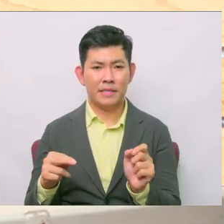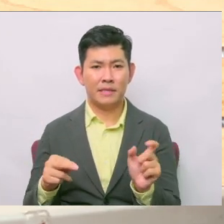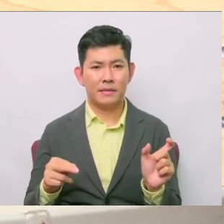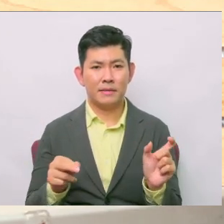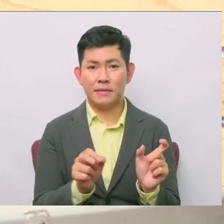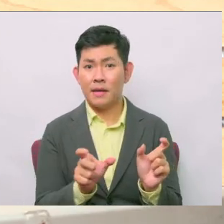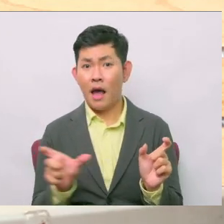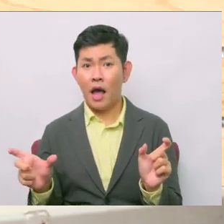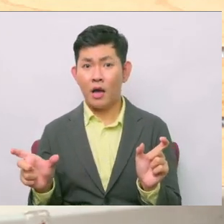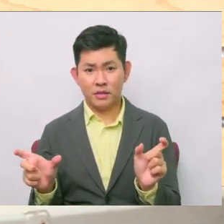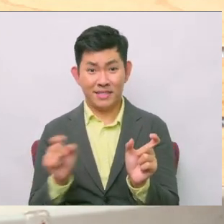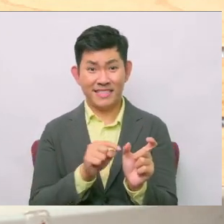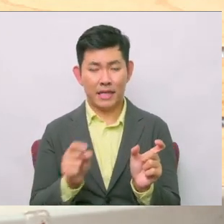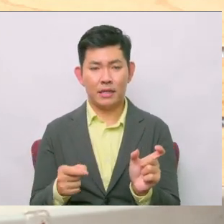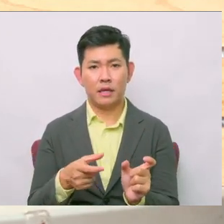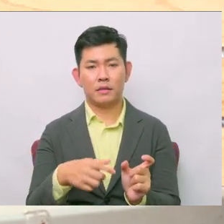งกลางเนาะขึ้นมา